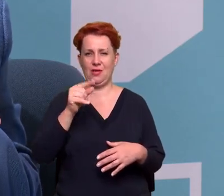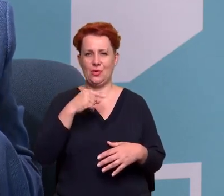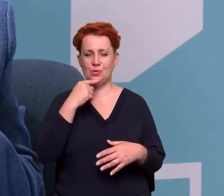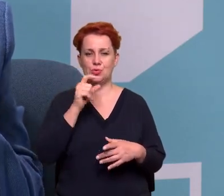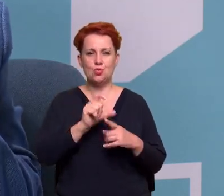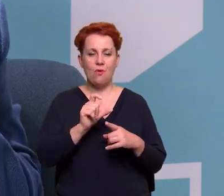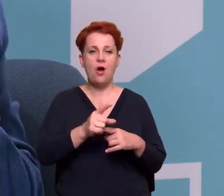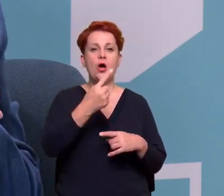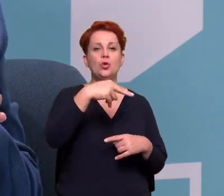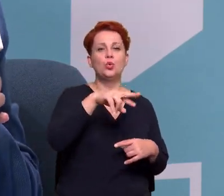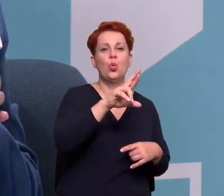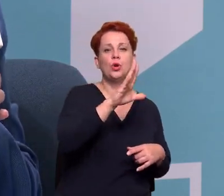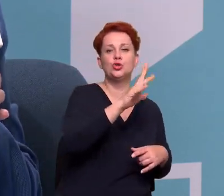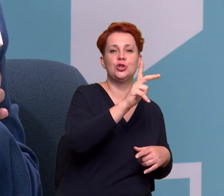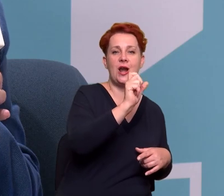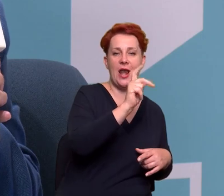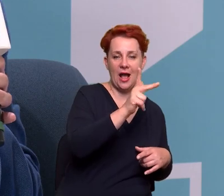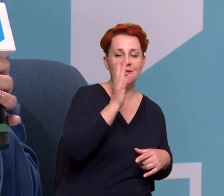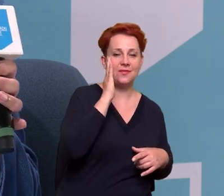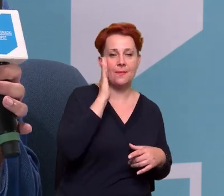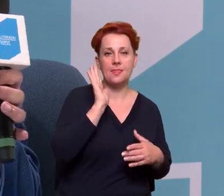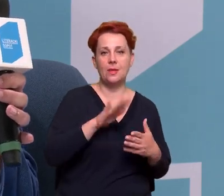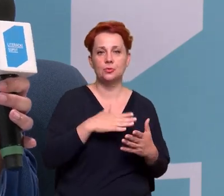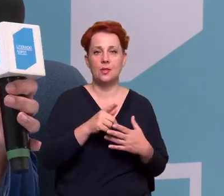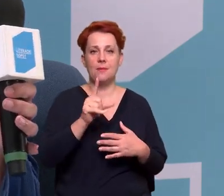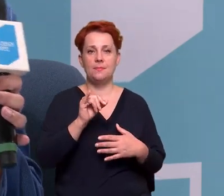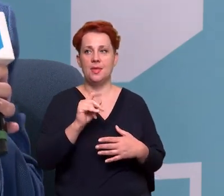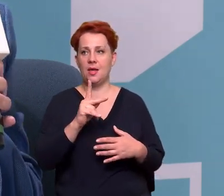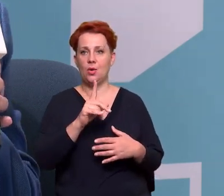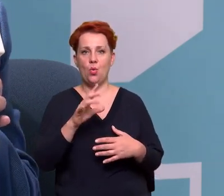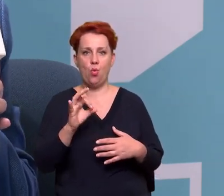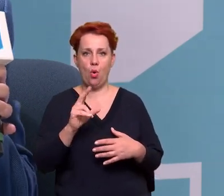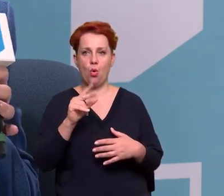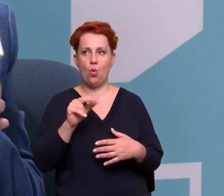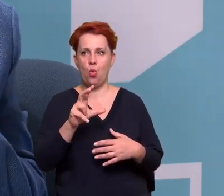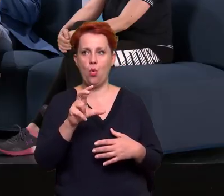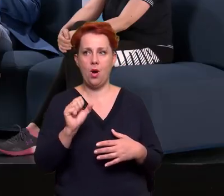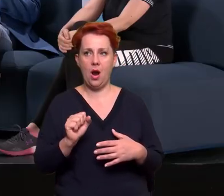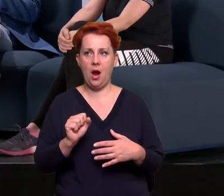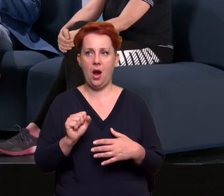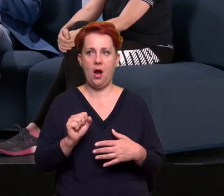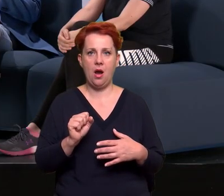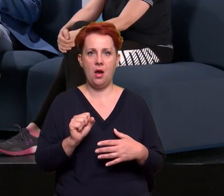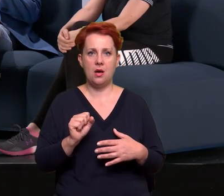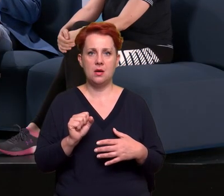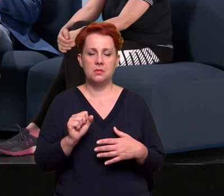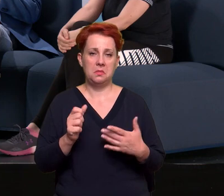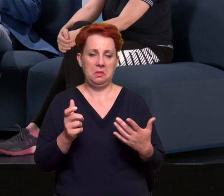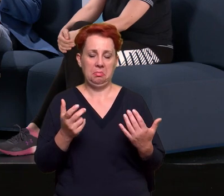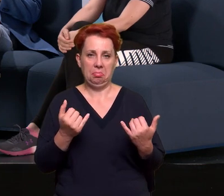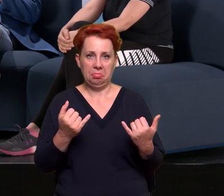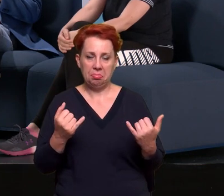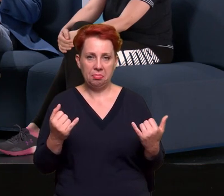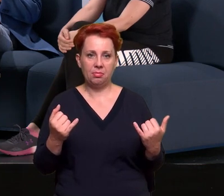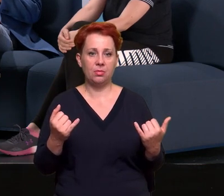słowo, durszlak, nie wiem. Nie, u mnie się piekło kucha, nie? Na przykład no, tego typu rzeczy.